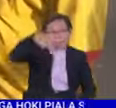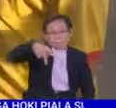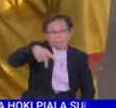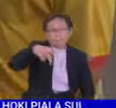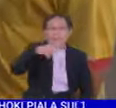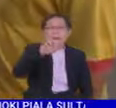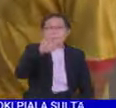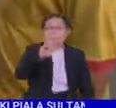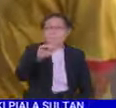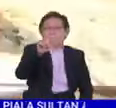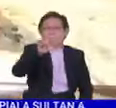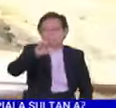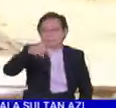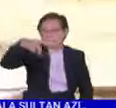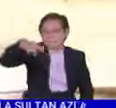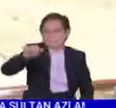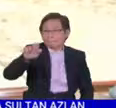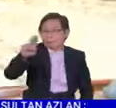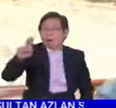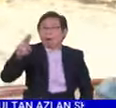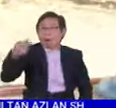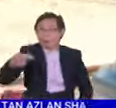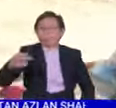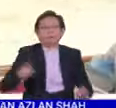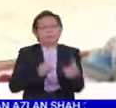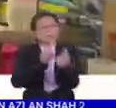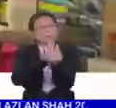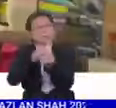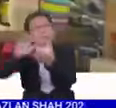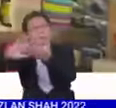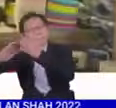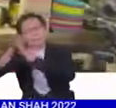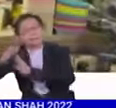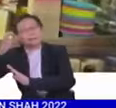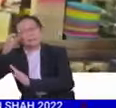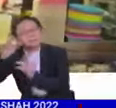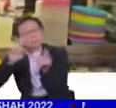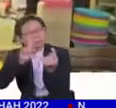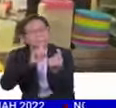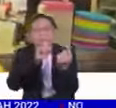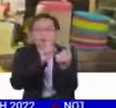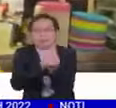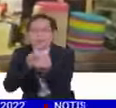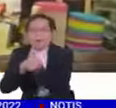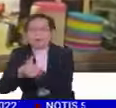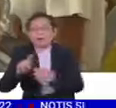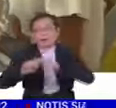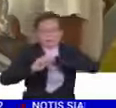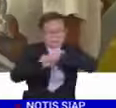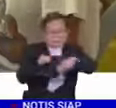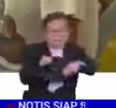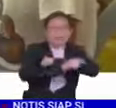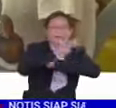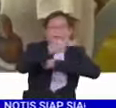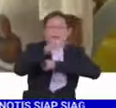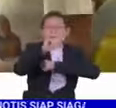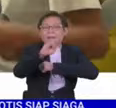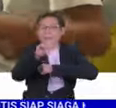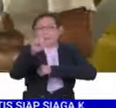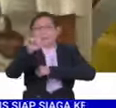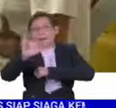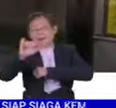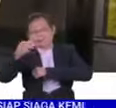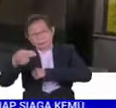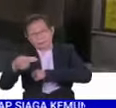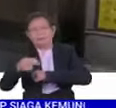Pau, Datuk Muhammad Zaidi Muhammad Said mengadakan pertemuan dengan masyarakat Cina di Taman Himalaya Samagaga. Penduduk